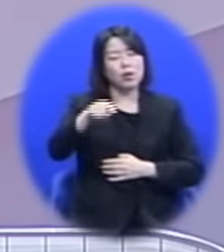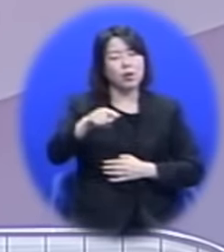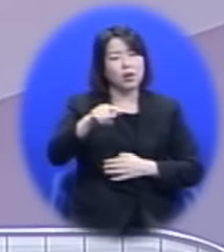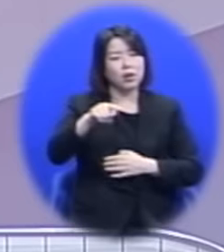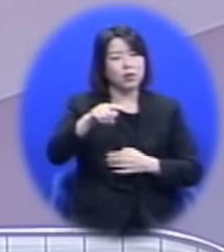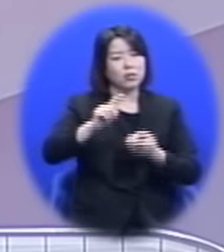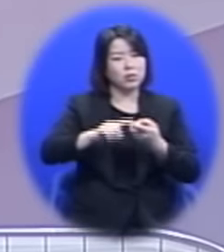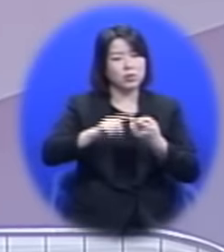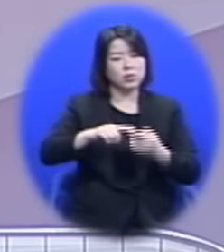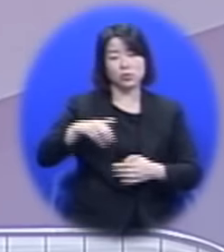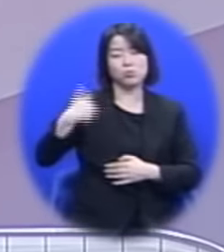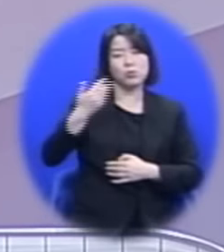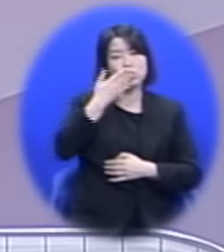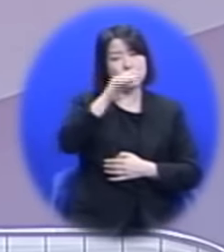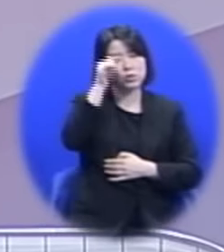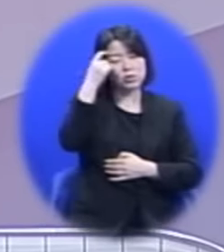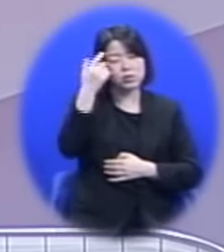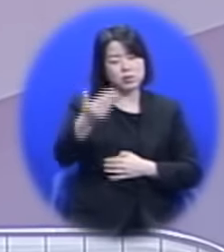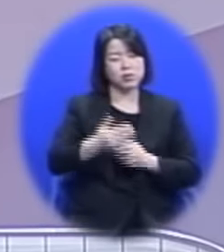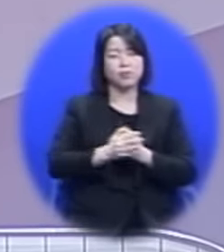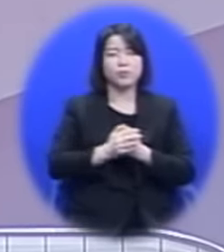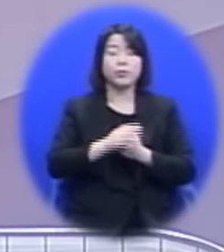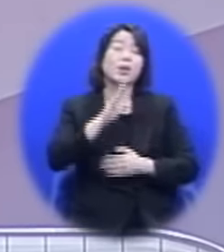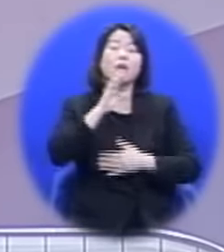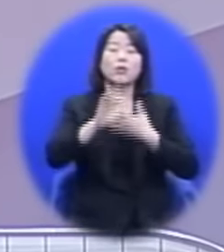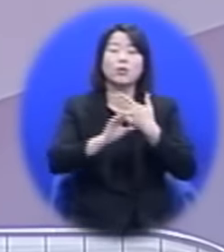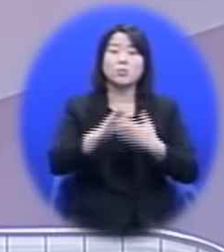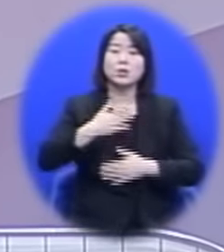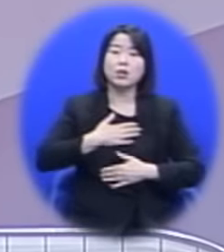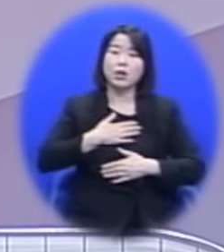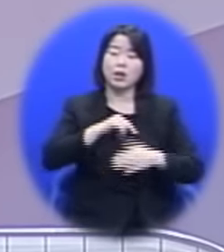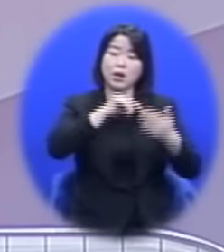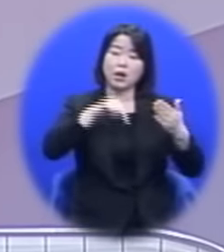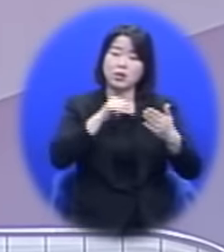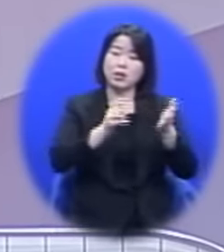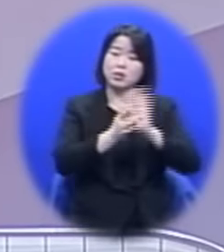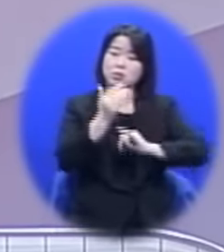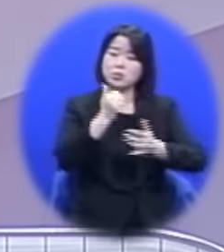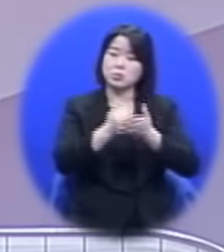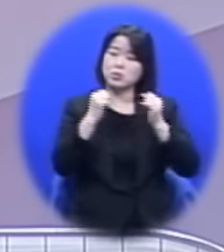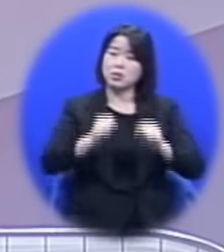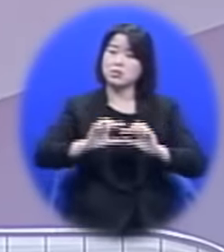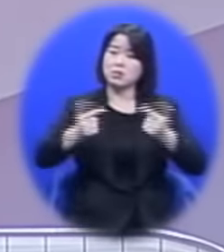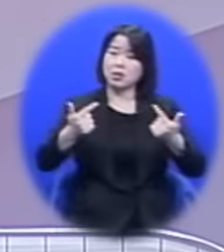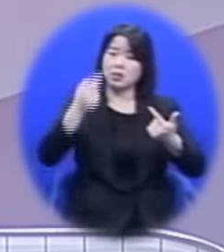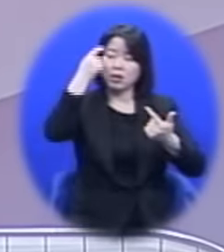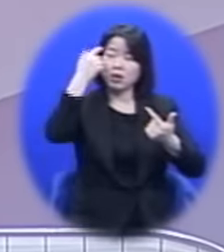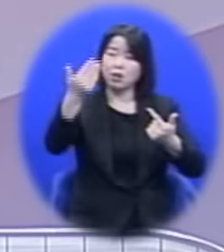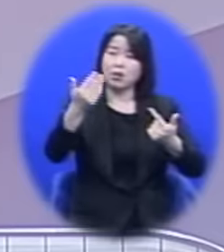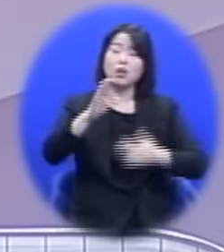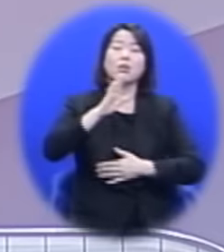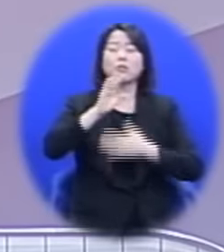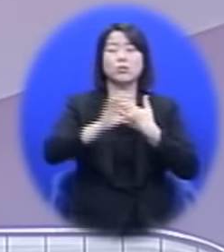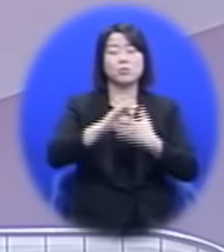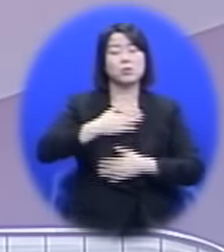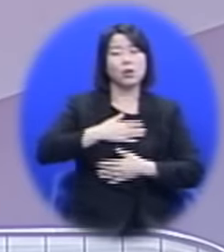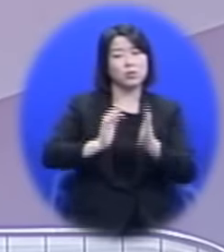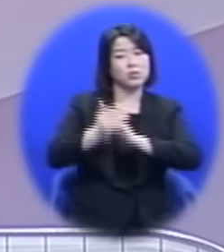수가 있어? 그러면 예수님이 내 안에 계시지 않다는 거야? 그러면 나는 예수 믿는 사람이